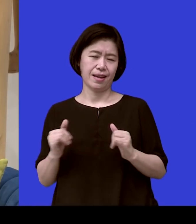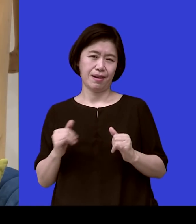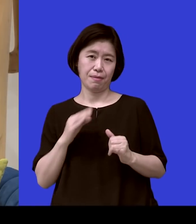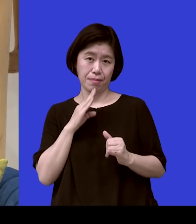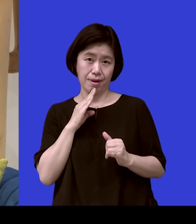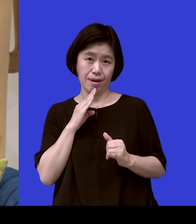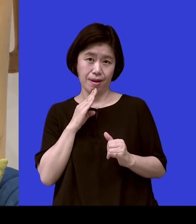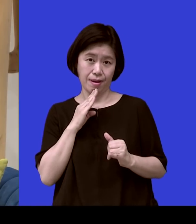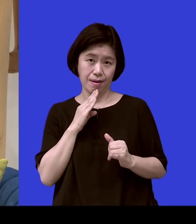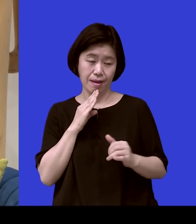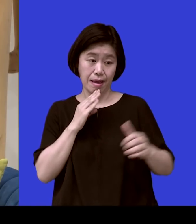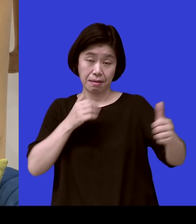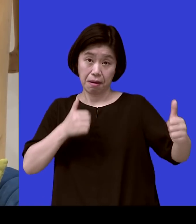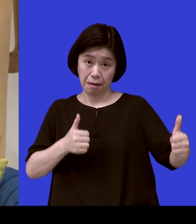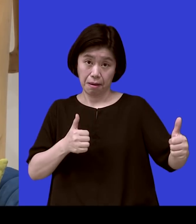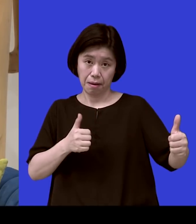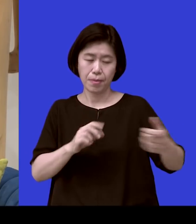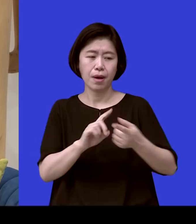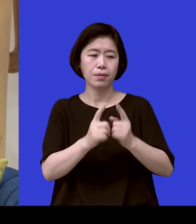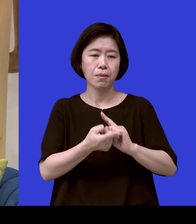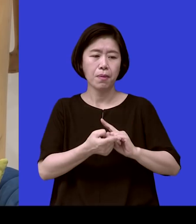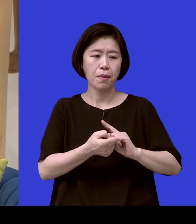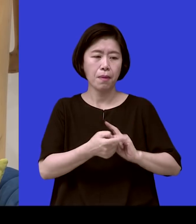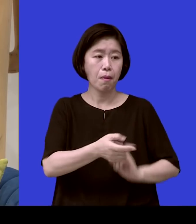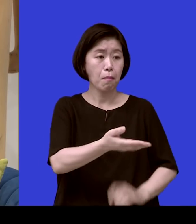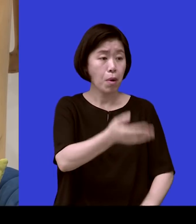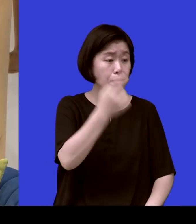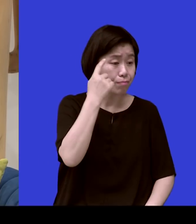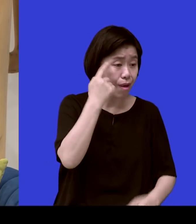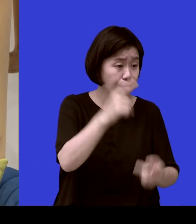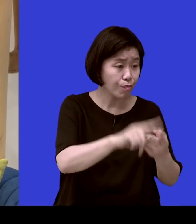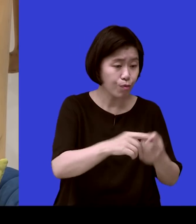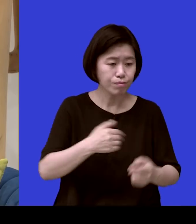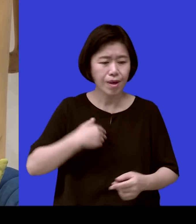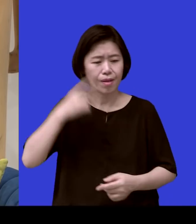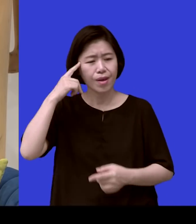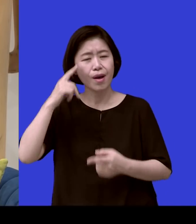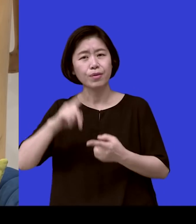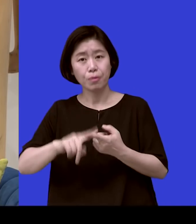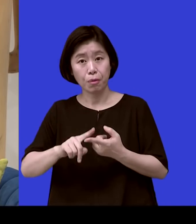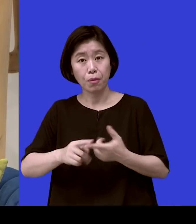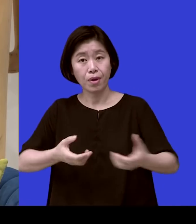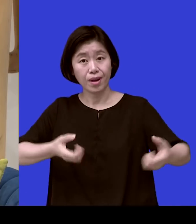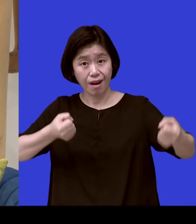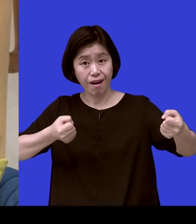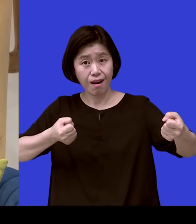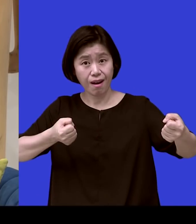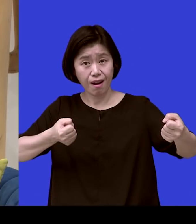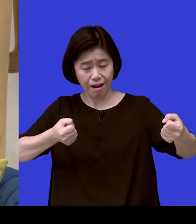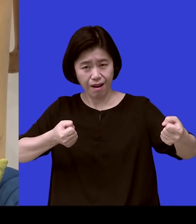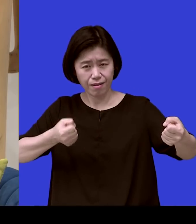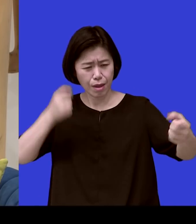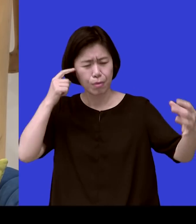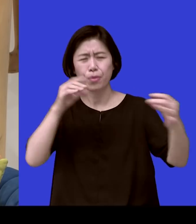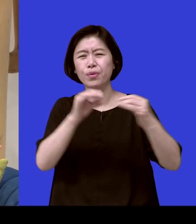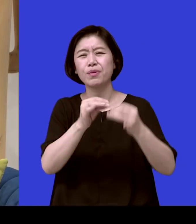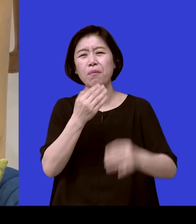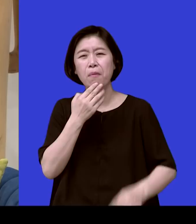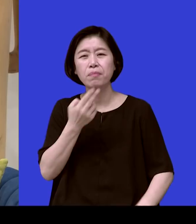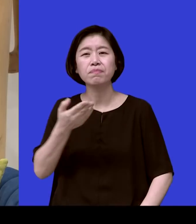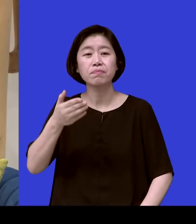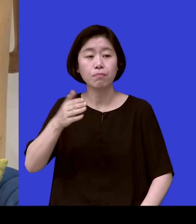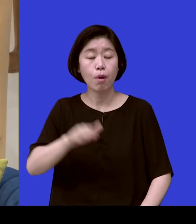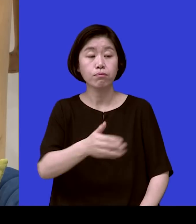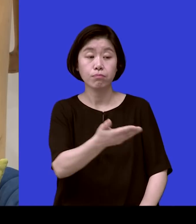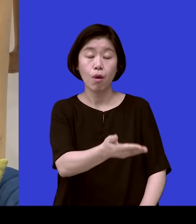음. 욕구를 가지고 있는데 이 욕구가 서로 다를 뿐이다. 너는 지금 귤을 맛있게 먹고 편안하게